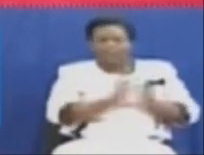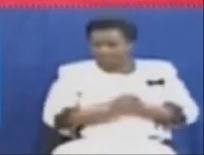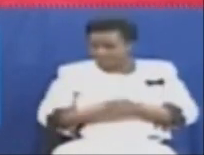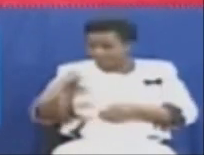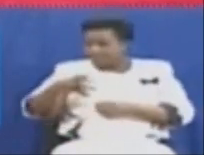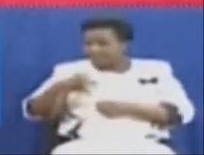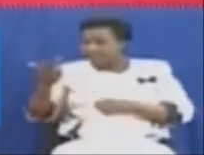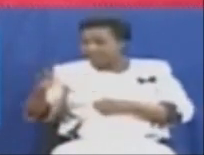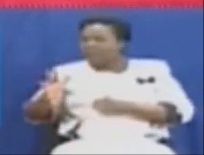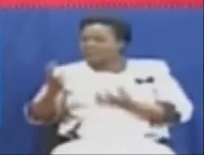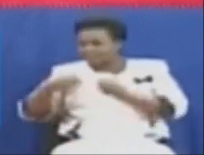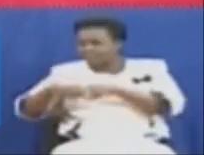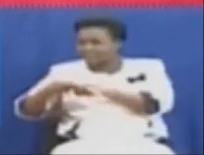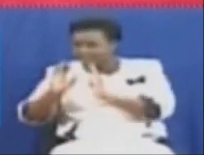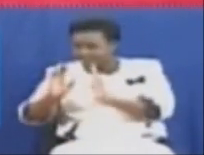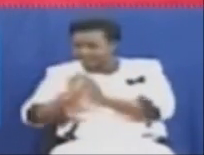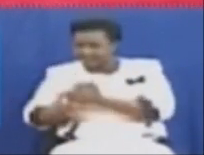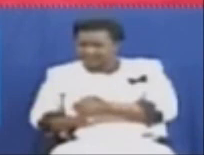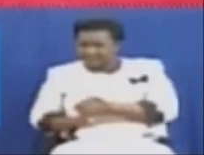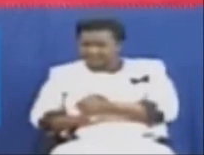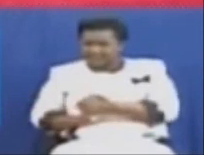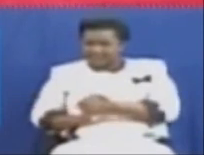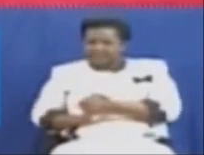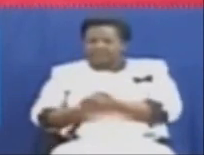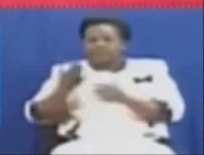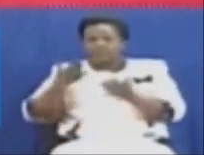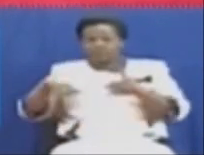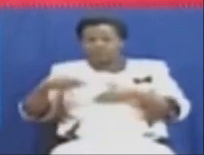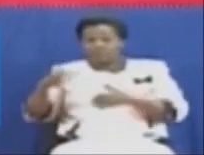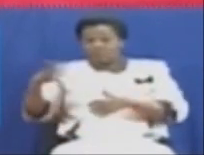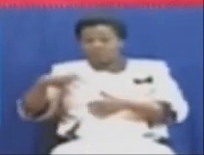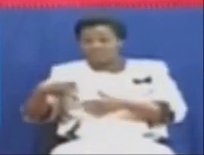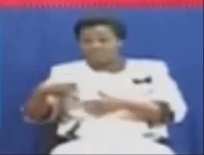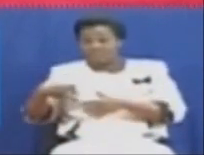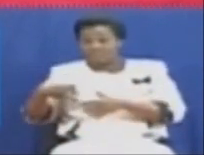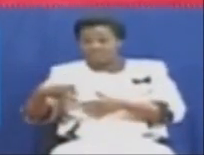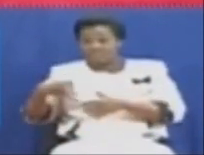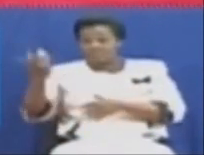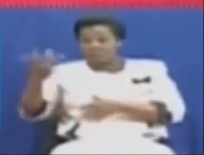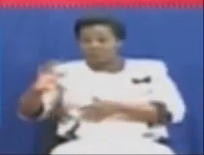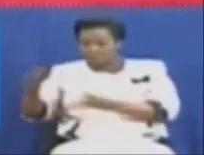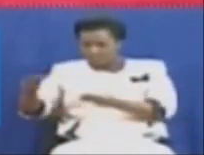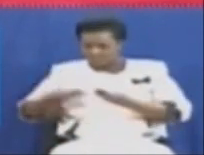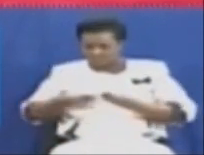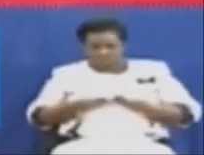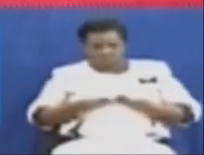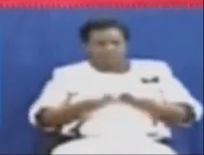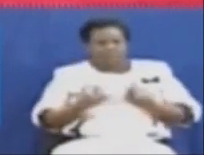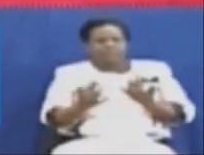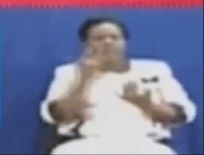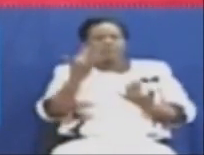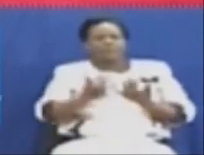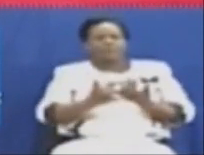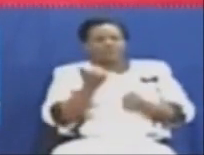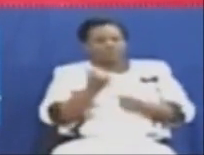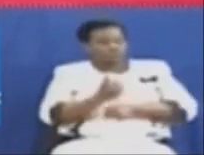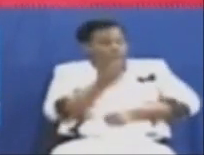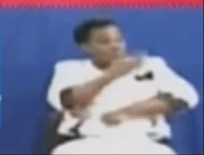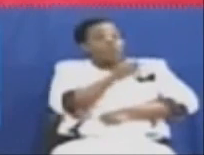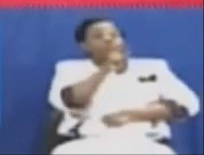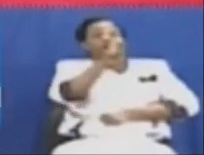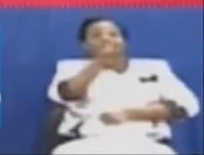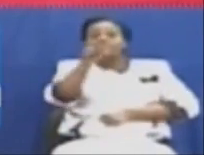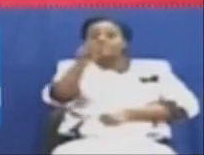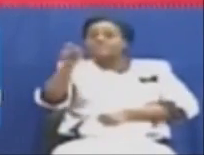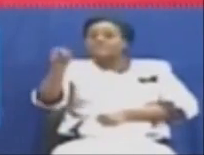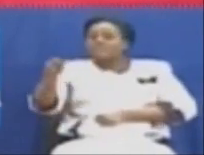lishatekeleza, kwenda muagiza waziri wa maji atupe taarifa ya hatua aliyofikia, ili sasa tuone kwa huduma hii inatolewa huko kwa ngazi, kwa